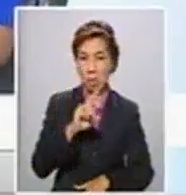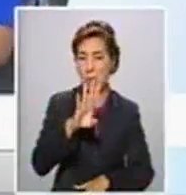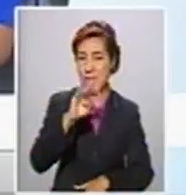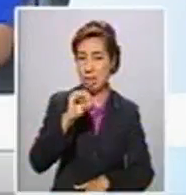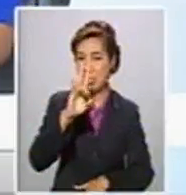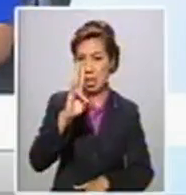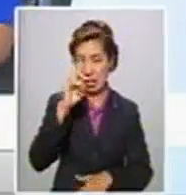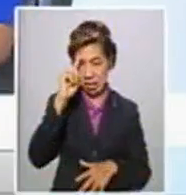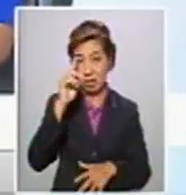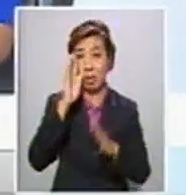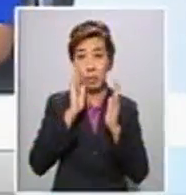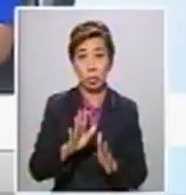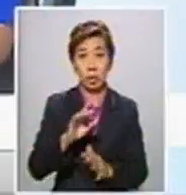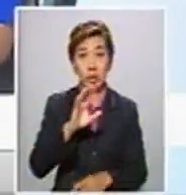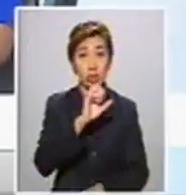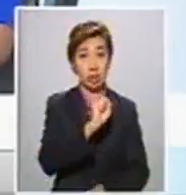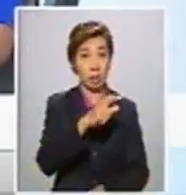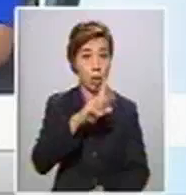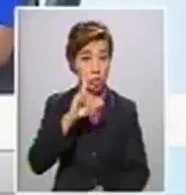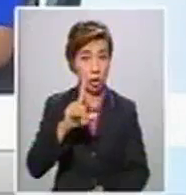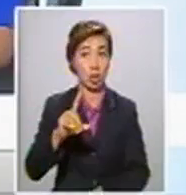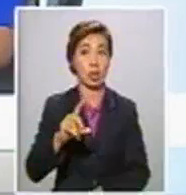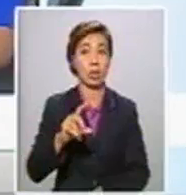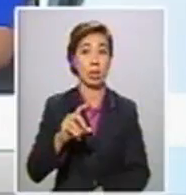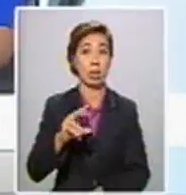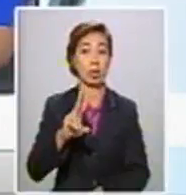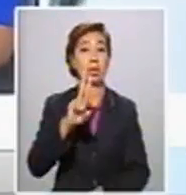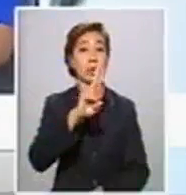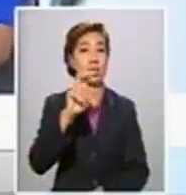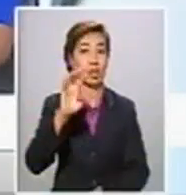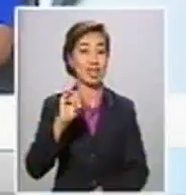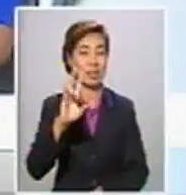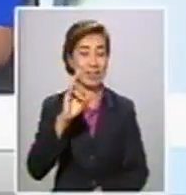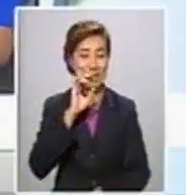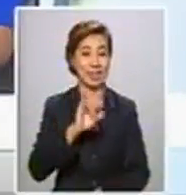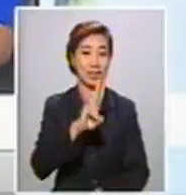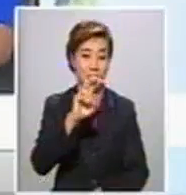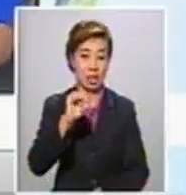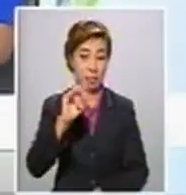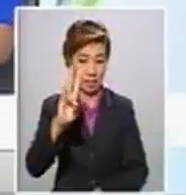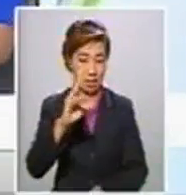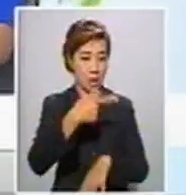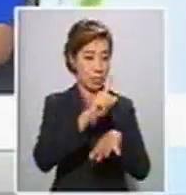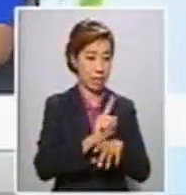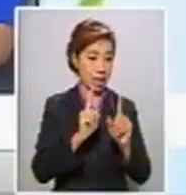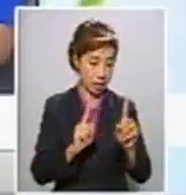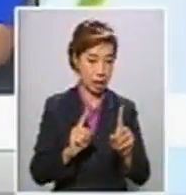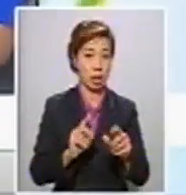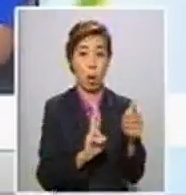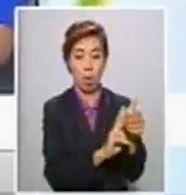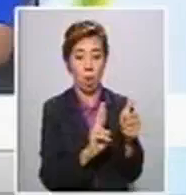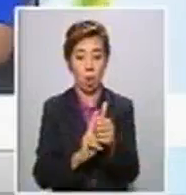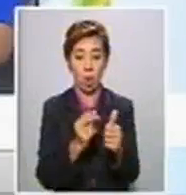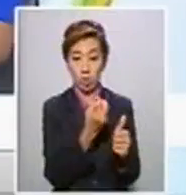คนสปช.มีทั้งหมด147นะครับประธาน1 200 นะครับ247ประธาน1ใช่ไหมรอง2น